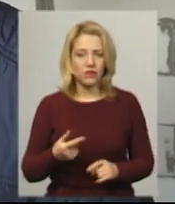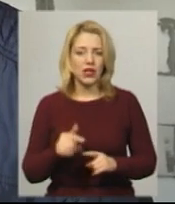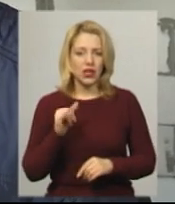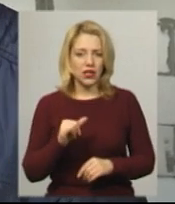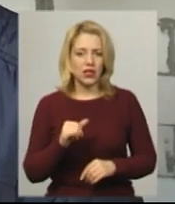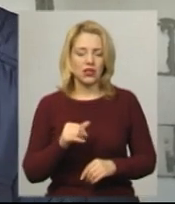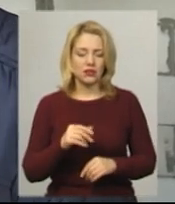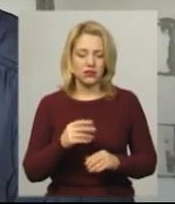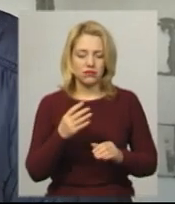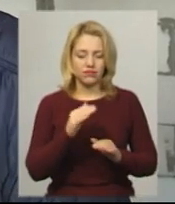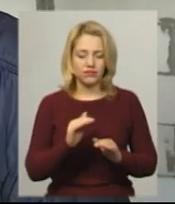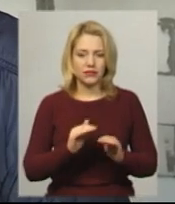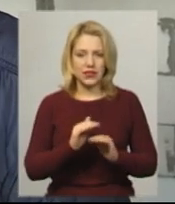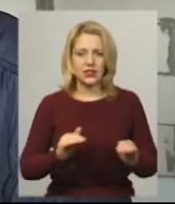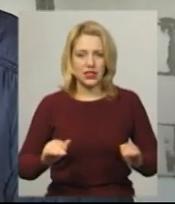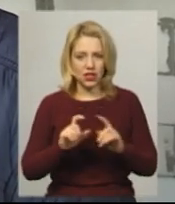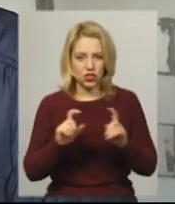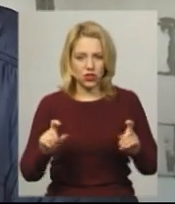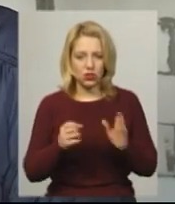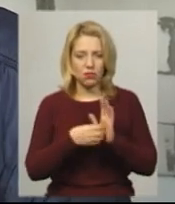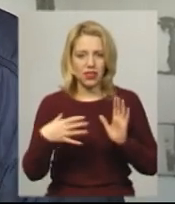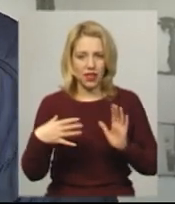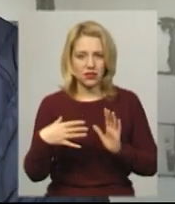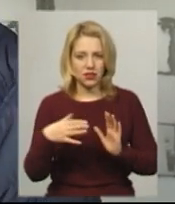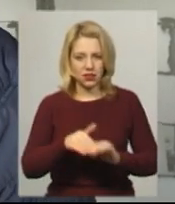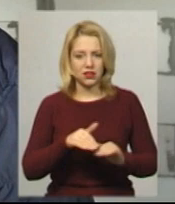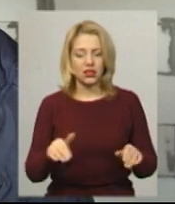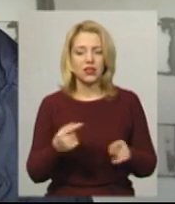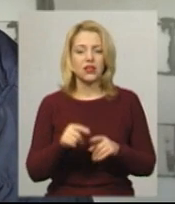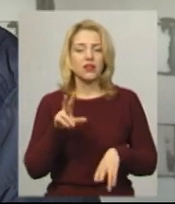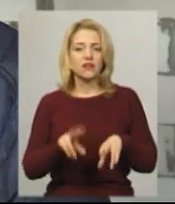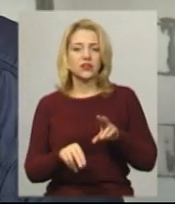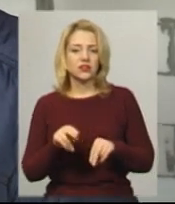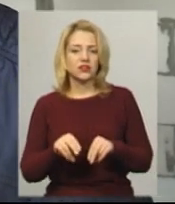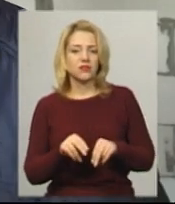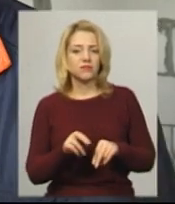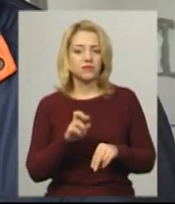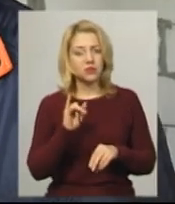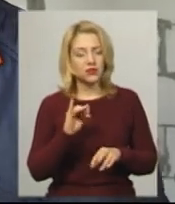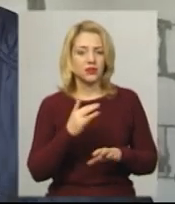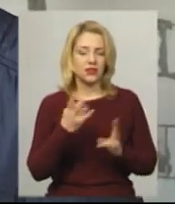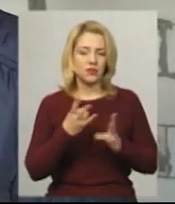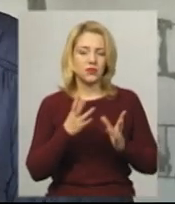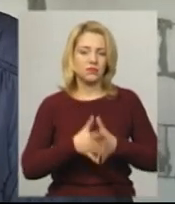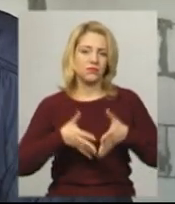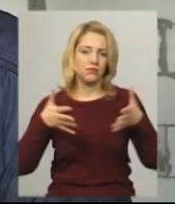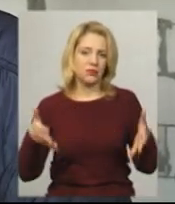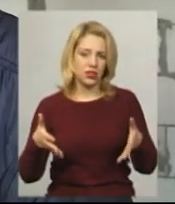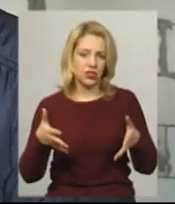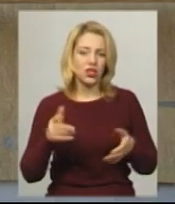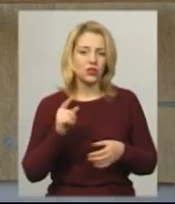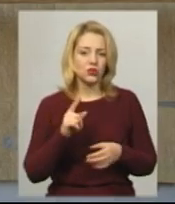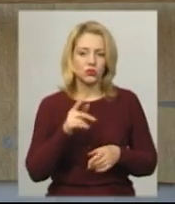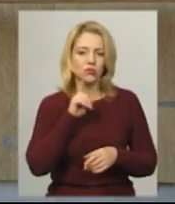Дошкільняти є в садочку, значить 15 учнів – це. Ну, я сказав би, бажано, щоб їх було трошки більше, бо молодь